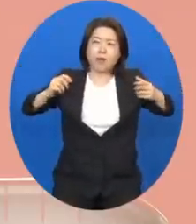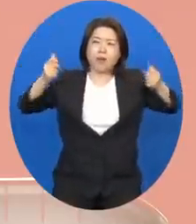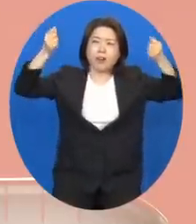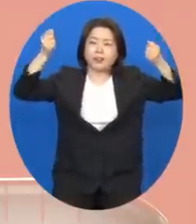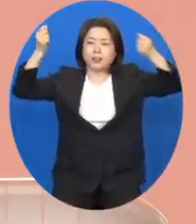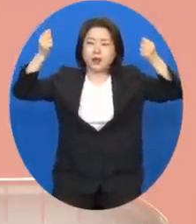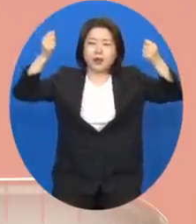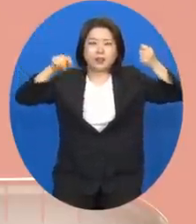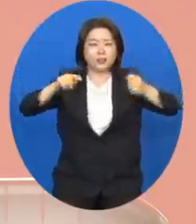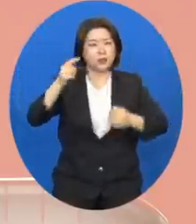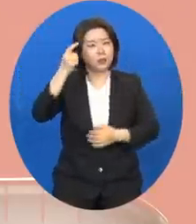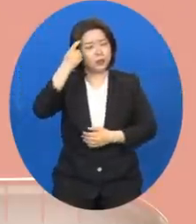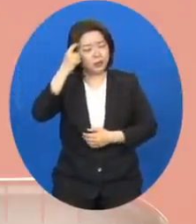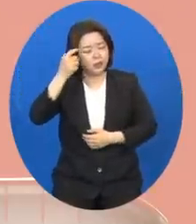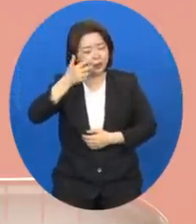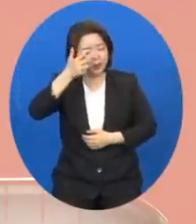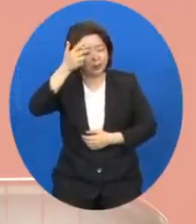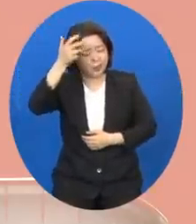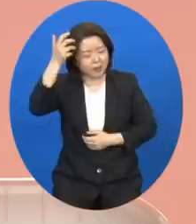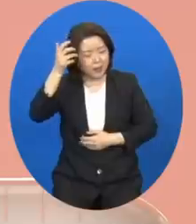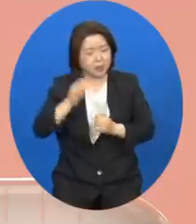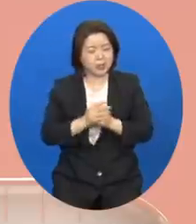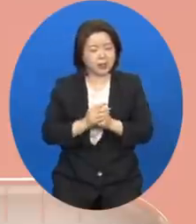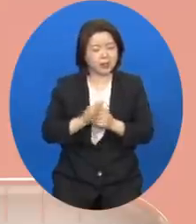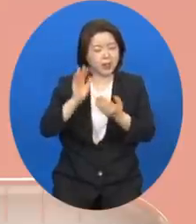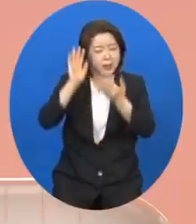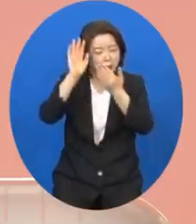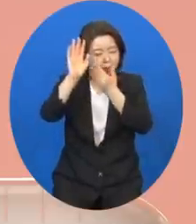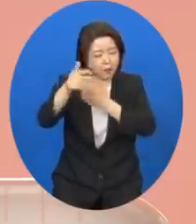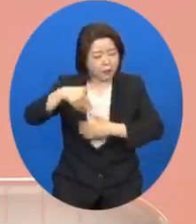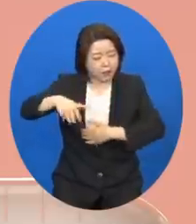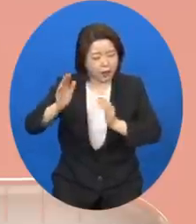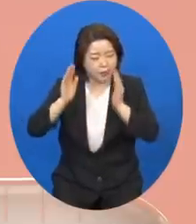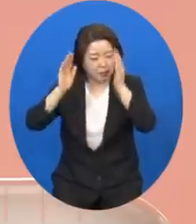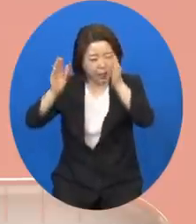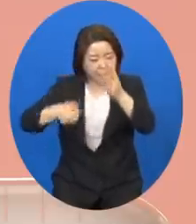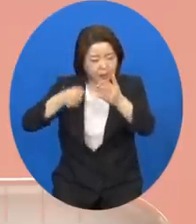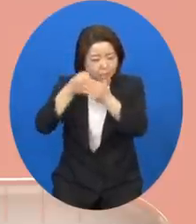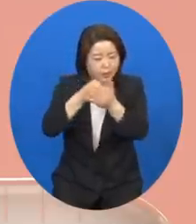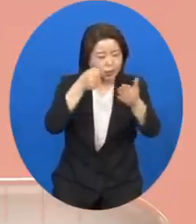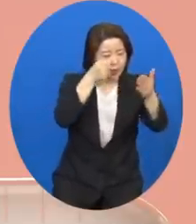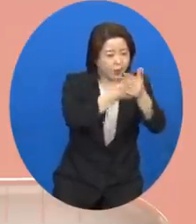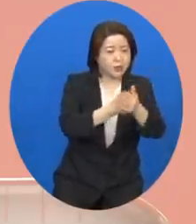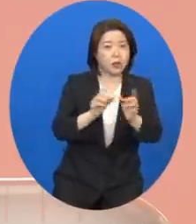하면서 어디로 가야 될지를 결정을 하고 산 거예요.